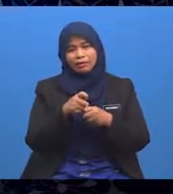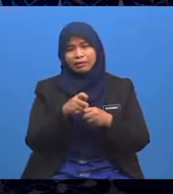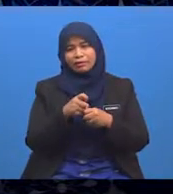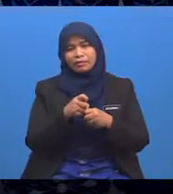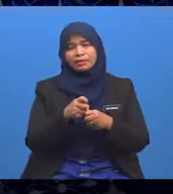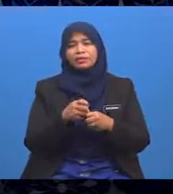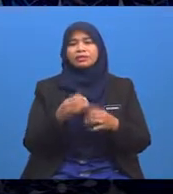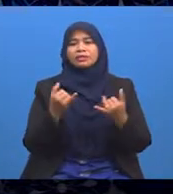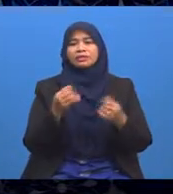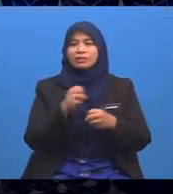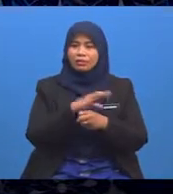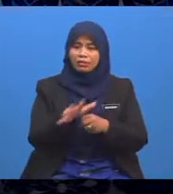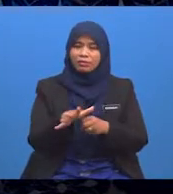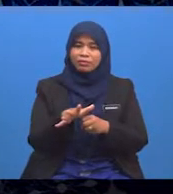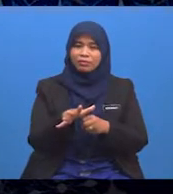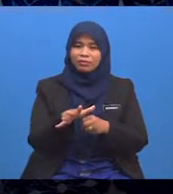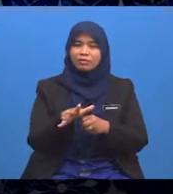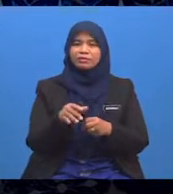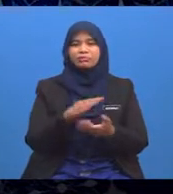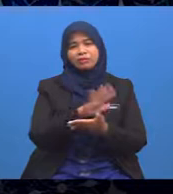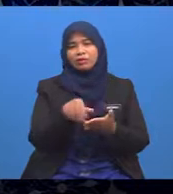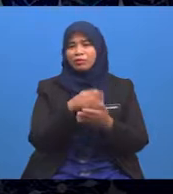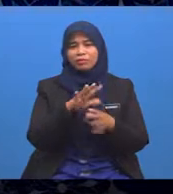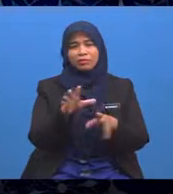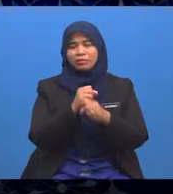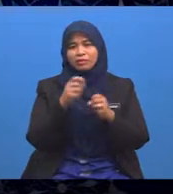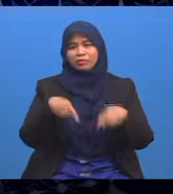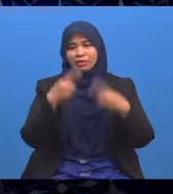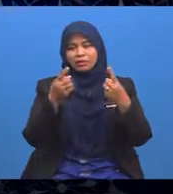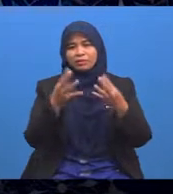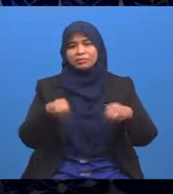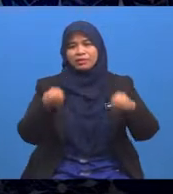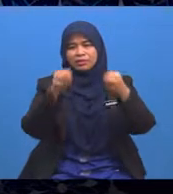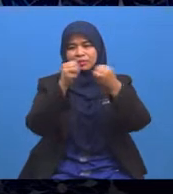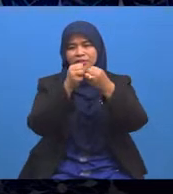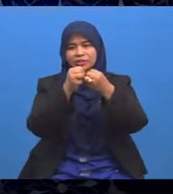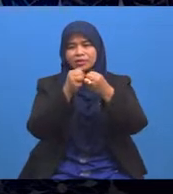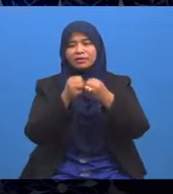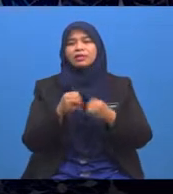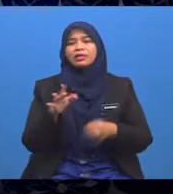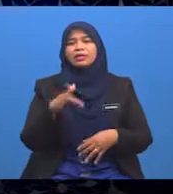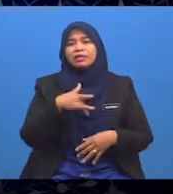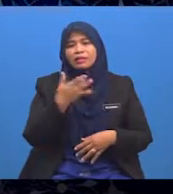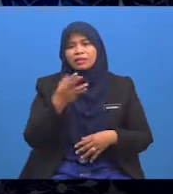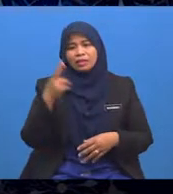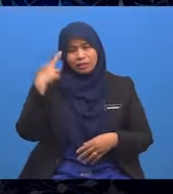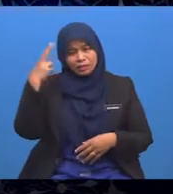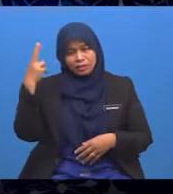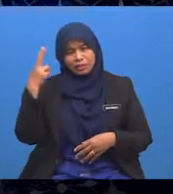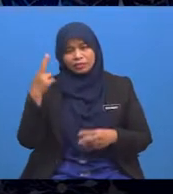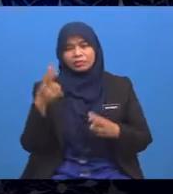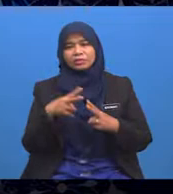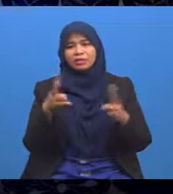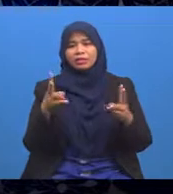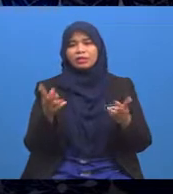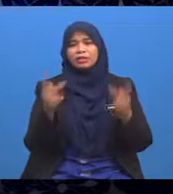dilanda penularan wabak pandemik COVID-19. Ketika itu, perasaan rindu sangat menguasai seluruh